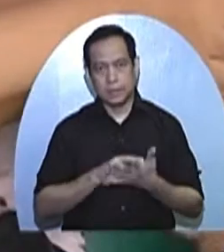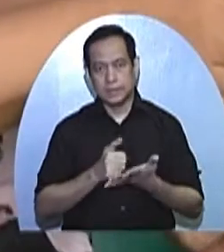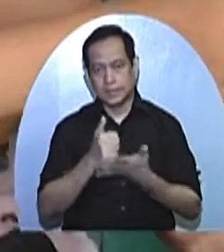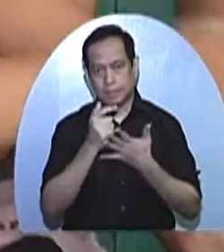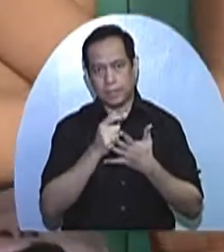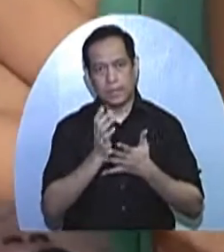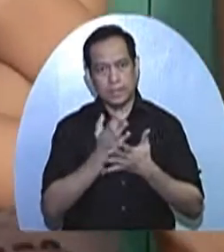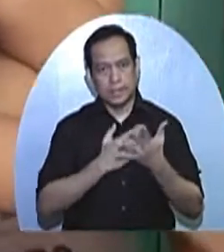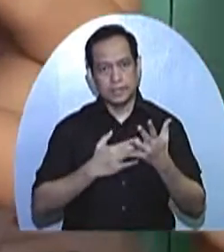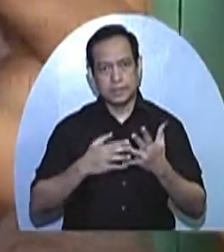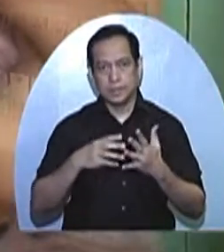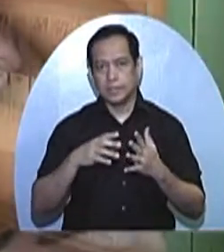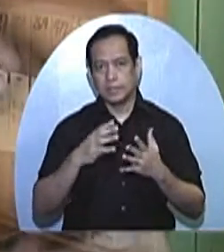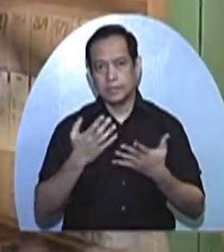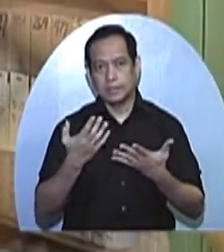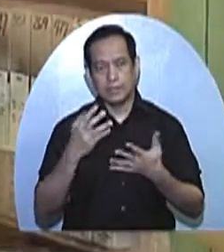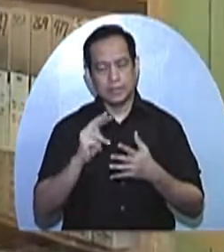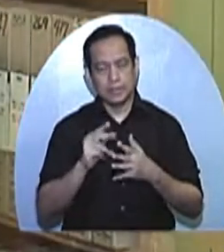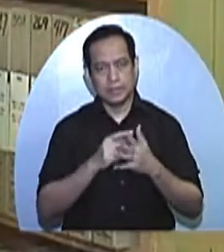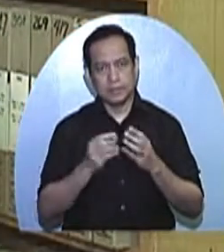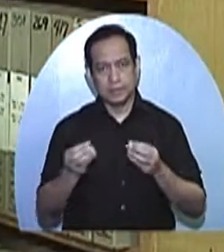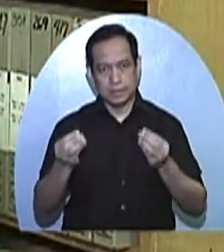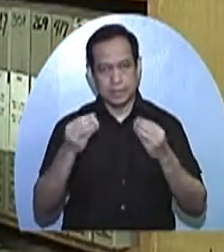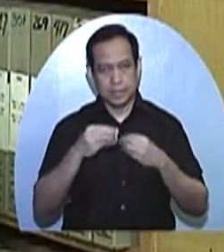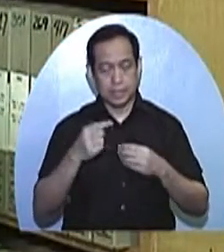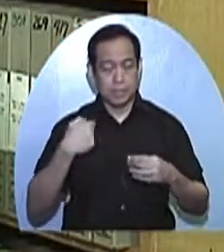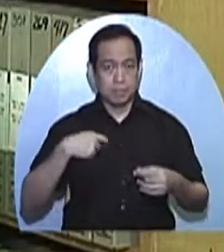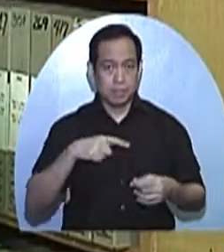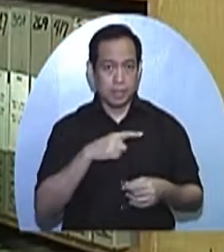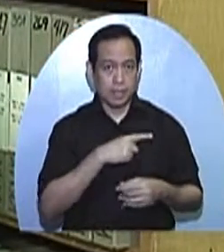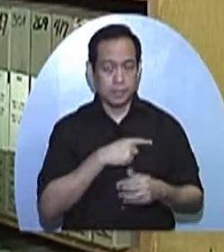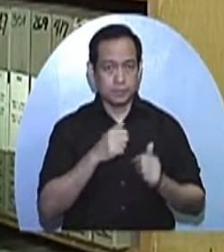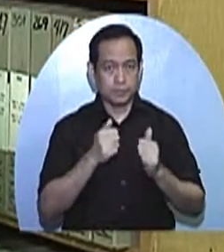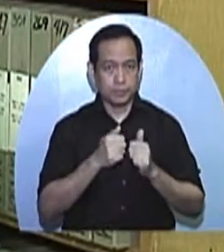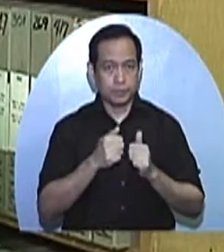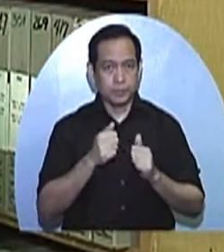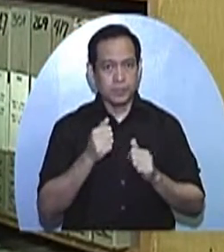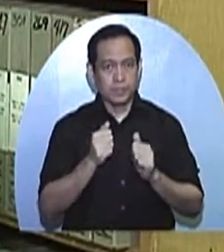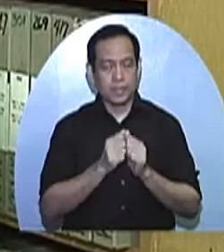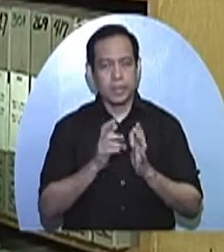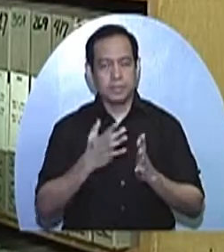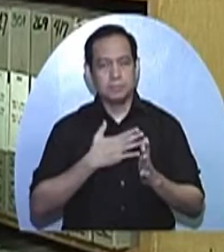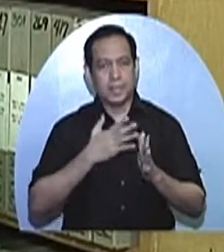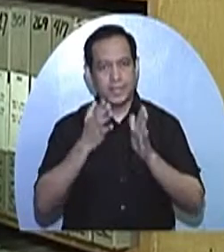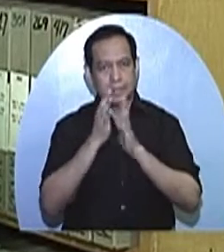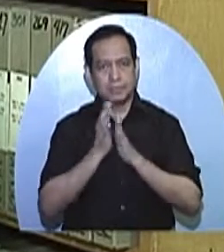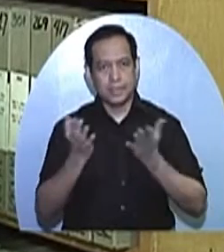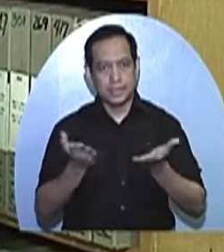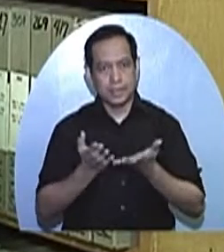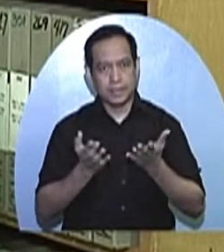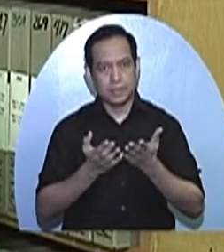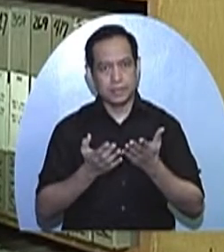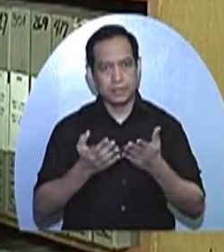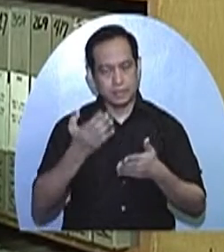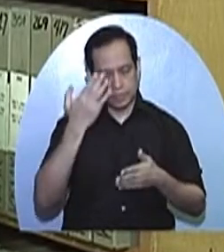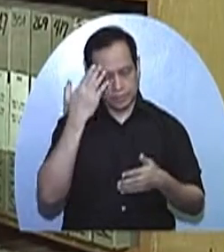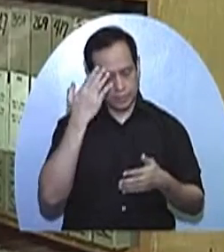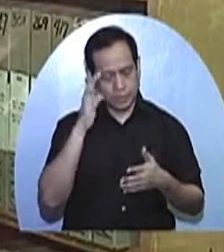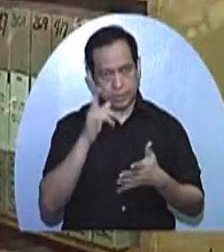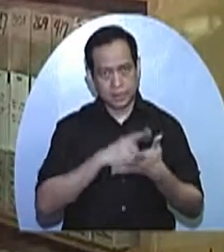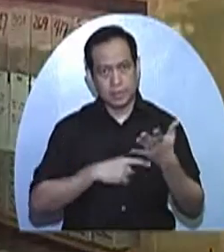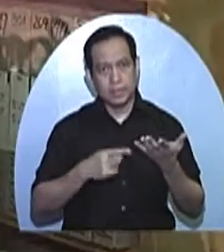ibang pangailangan, binigay niya. Kung hindi dahil po dun sa panawagan ko, hindi niya po malalaman